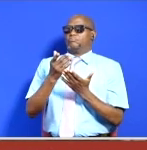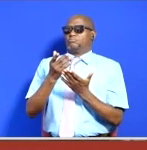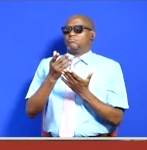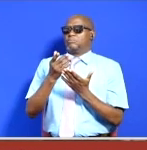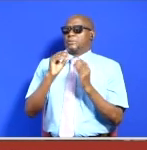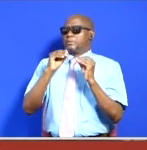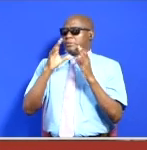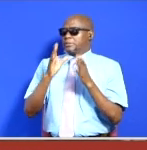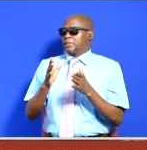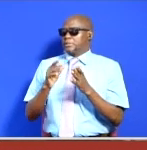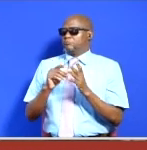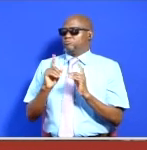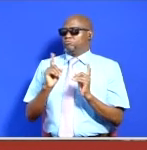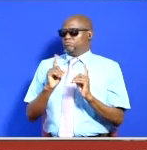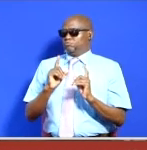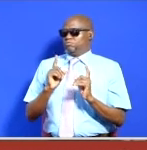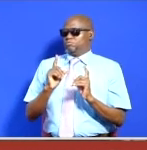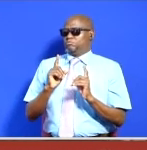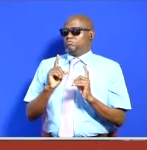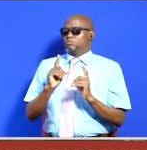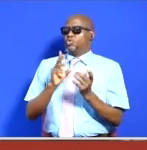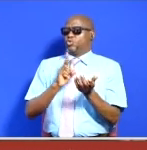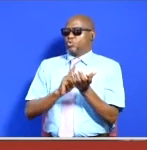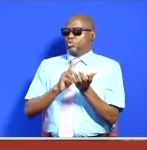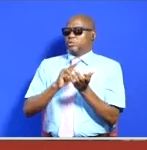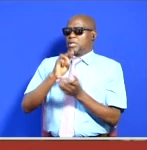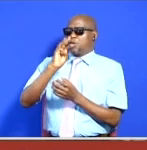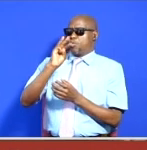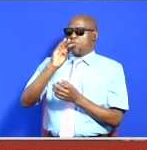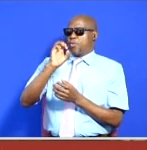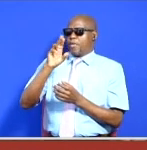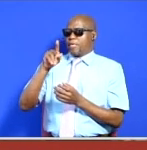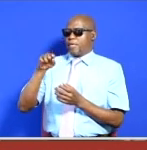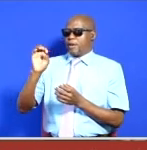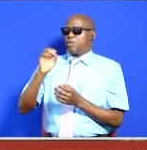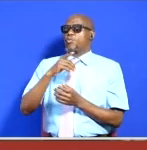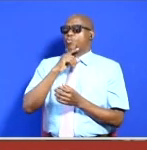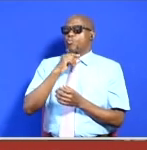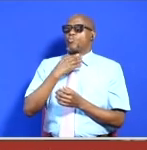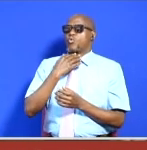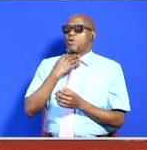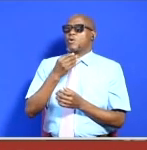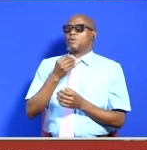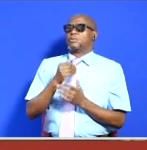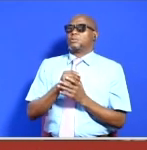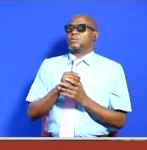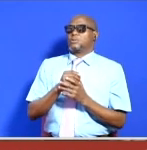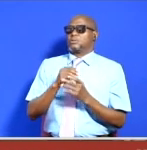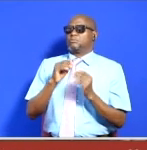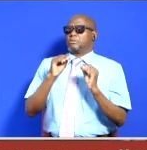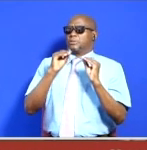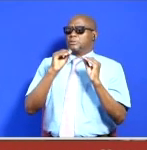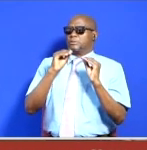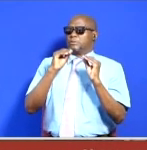la Chesikaki, Daktari Were amewataka wazazi, walimu na wanafunzi kushirikiana ili kupata matokeo bora, na